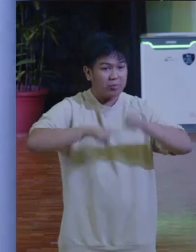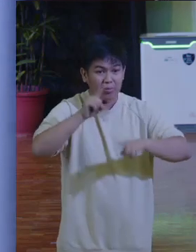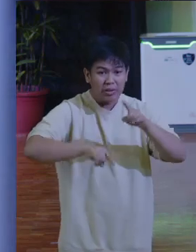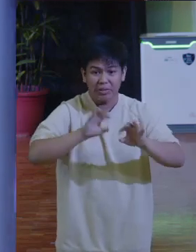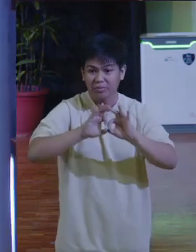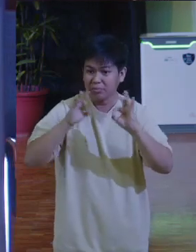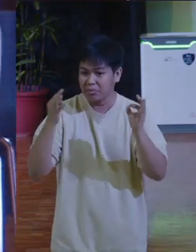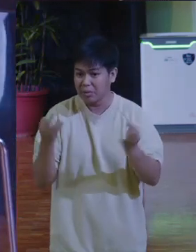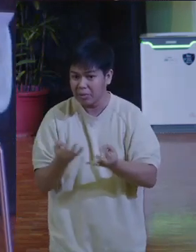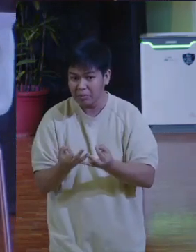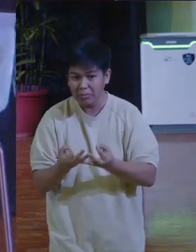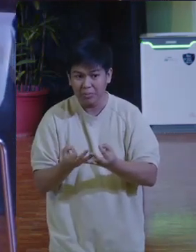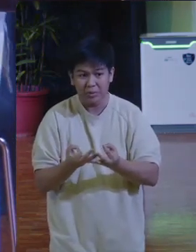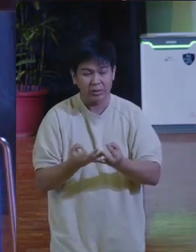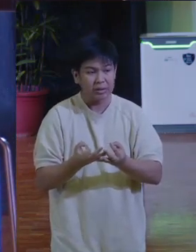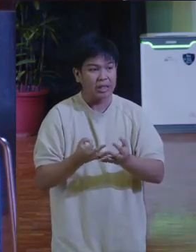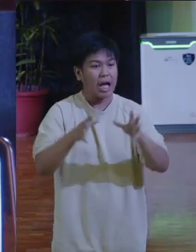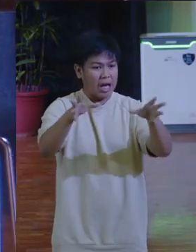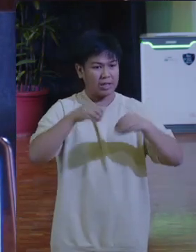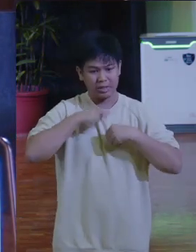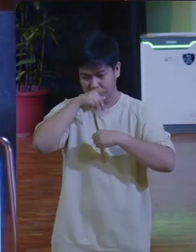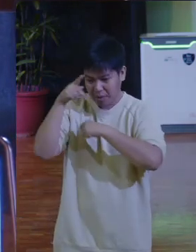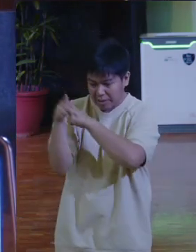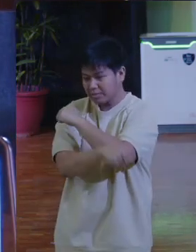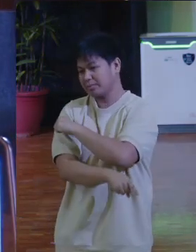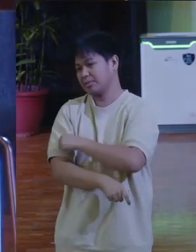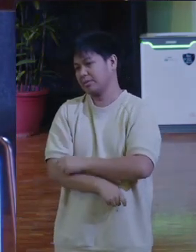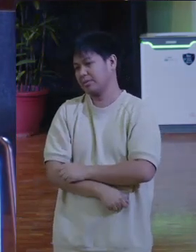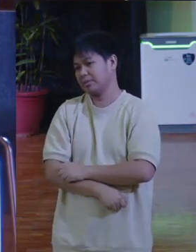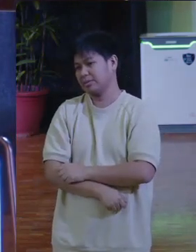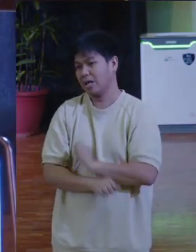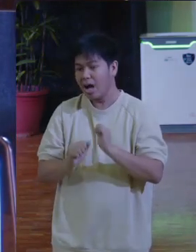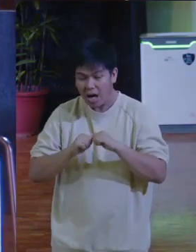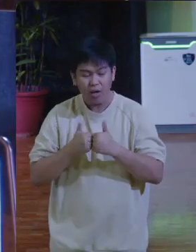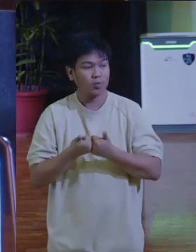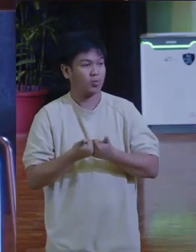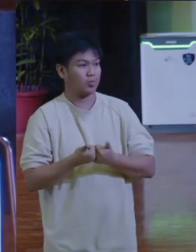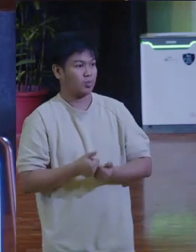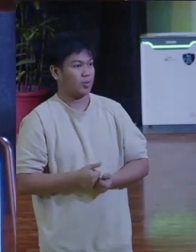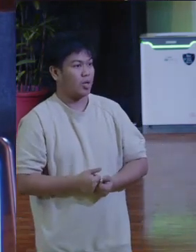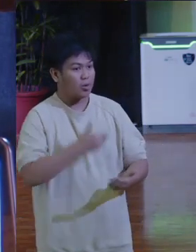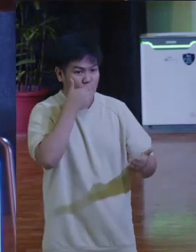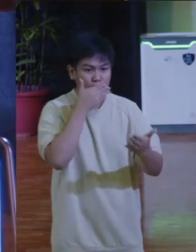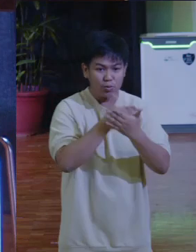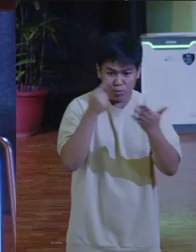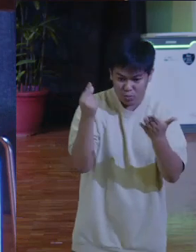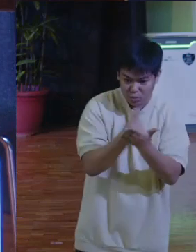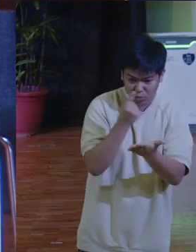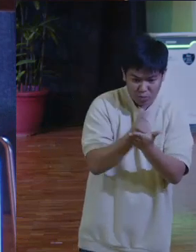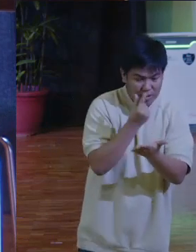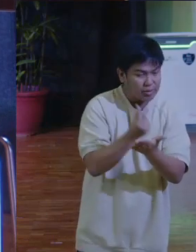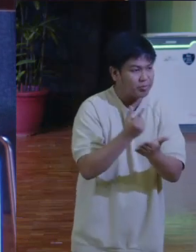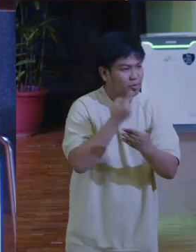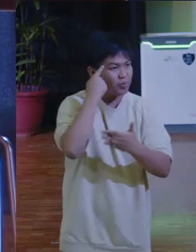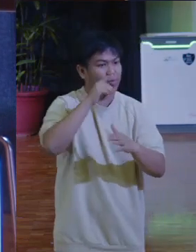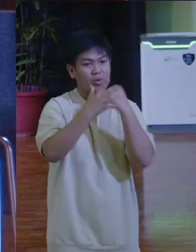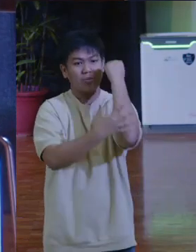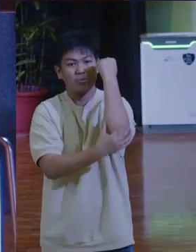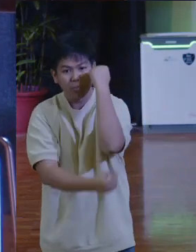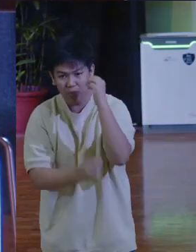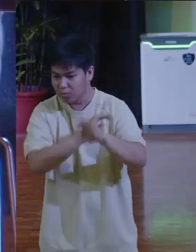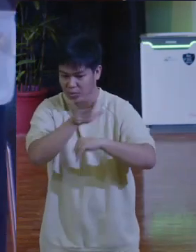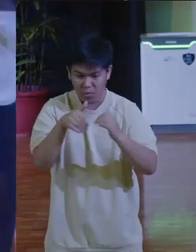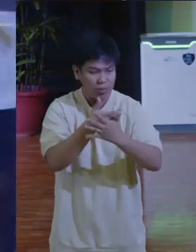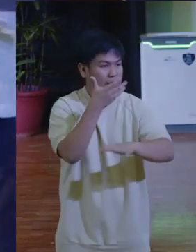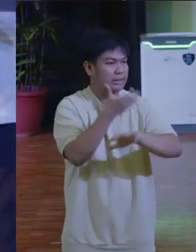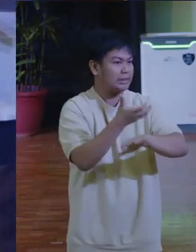pa ang dapat makarinig na mabuting balita ng kaligtasan? The good news to the poor. Mabuting balita para sa lahat ng